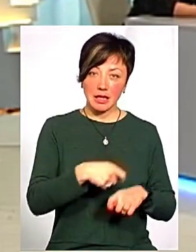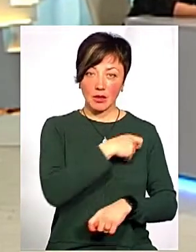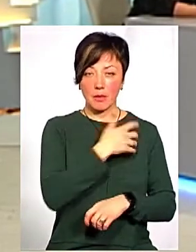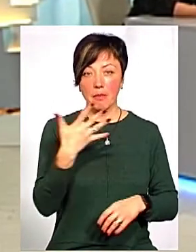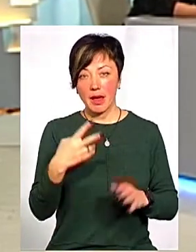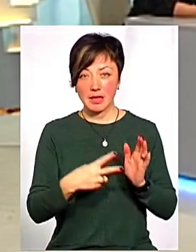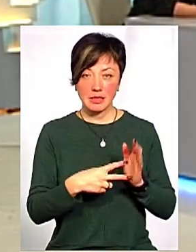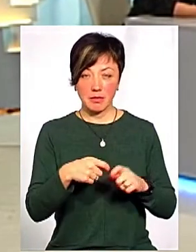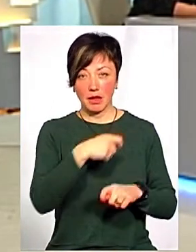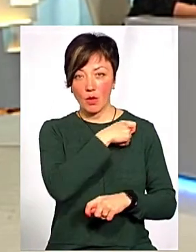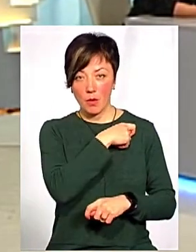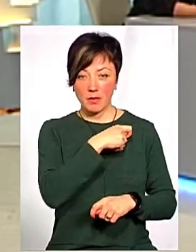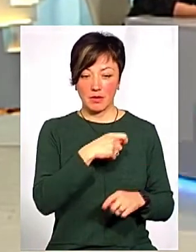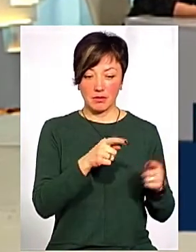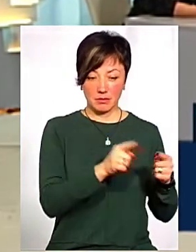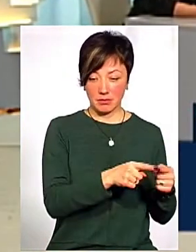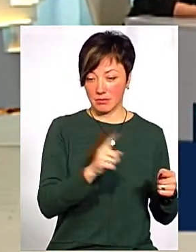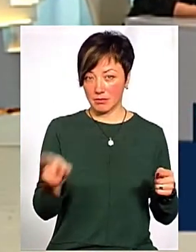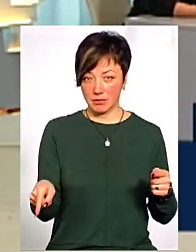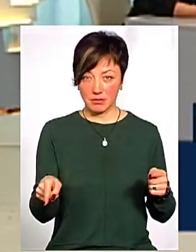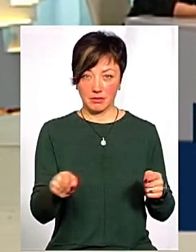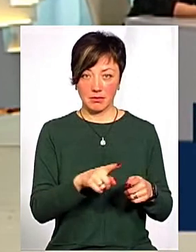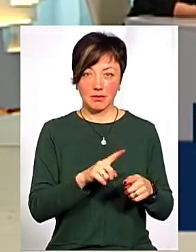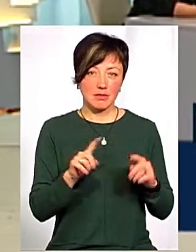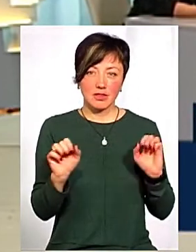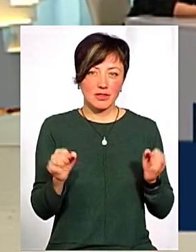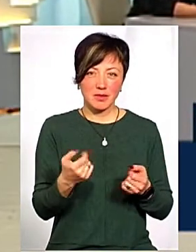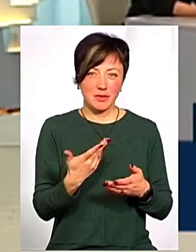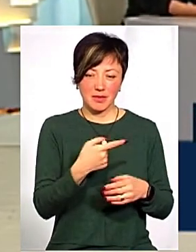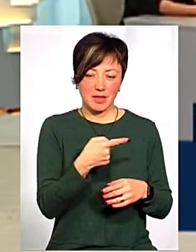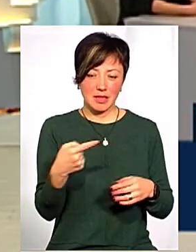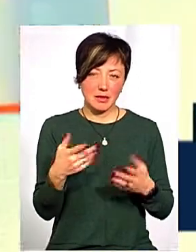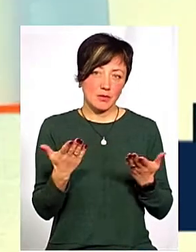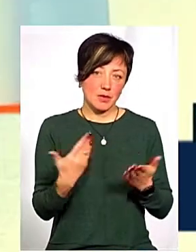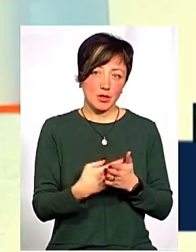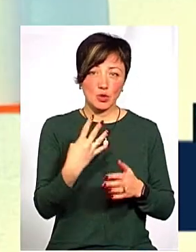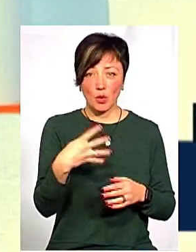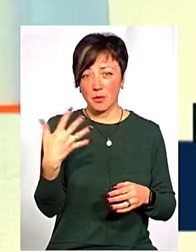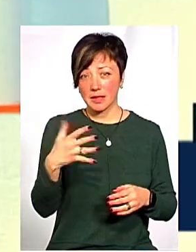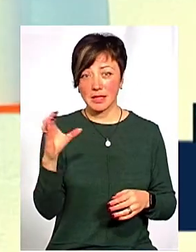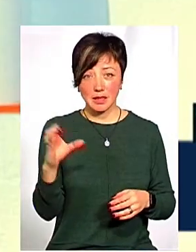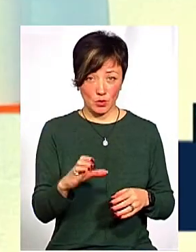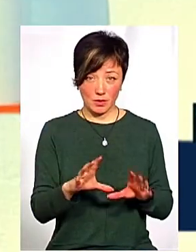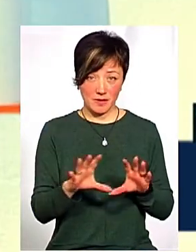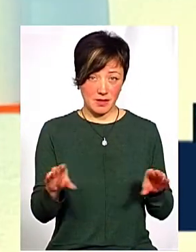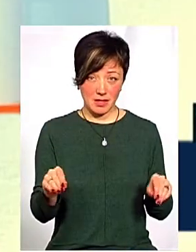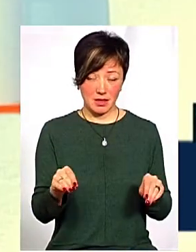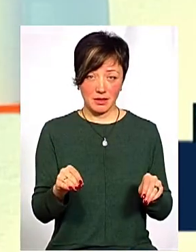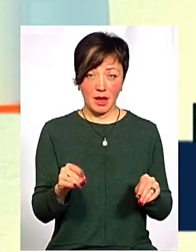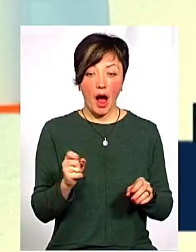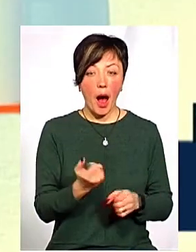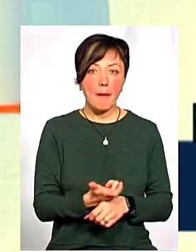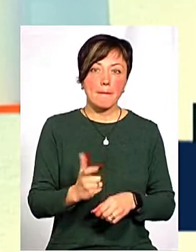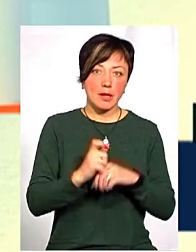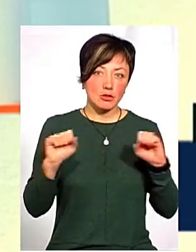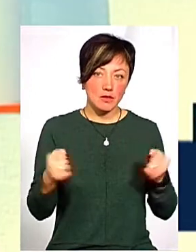кілометри, 5-7 кілометрів з пункту А в пункт Б, куди нам потрібно. На різниці швидкостей це буде 40-50 секунд, розумієте? А